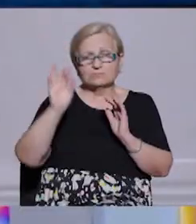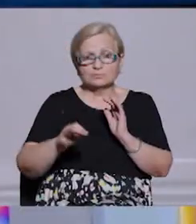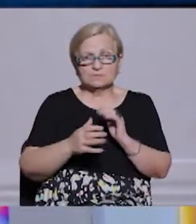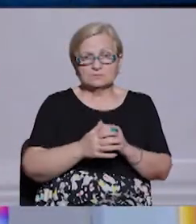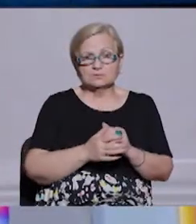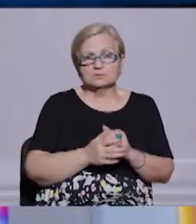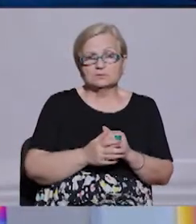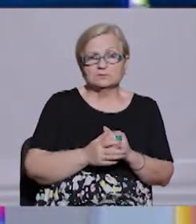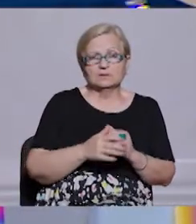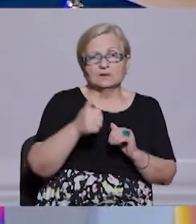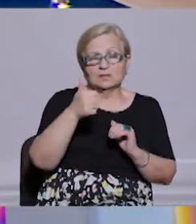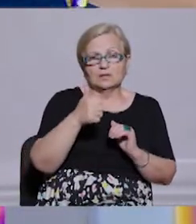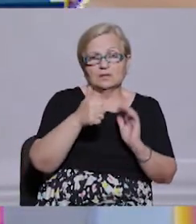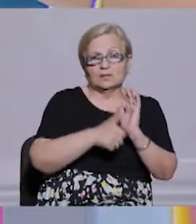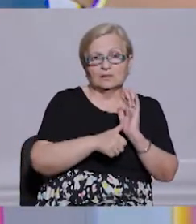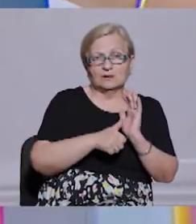6-30-ის?